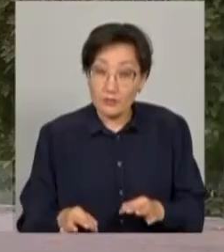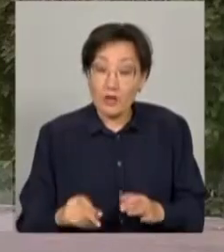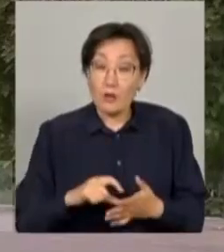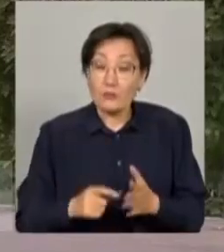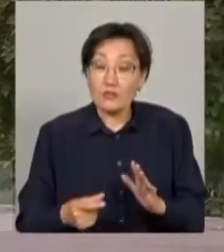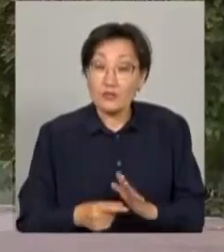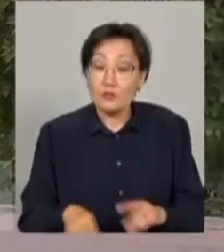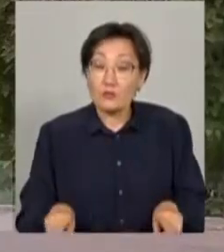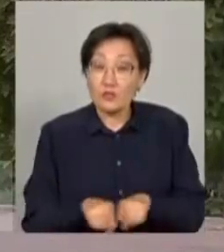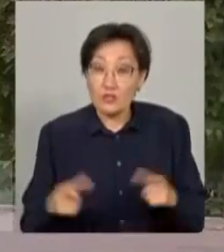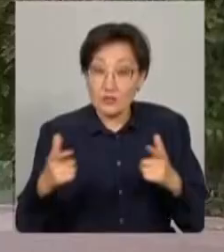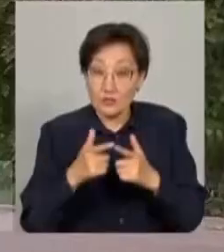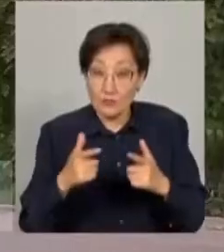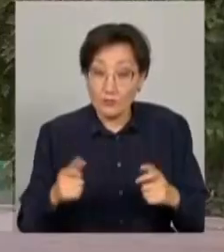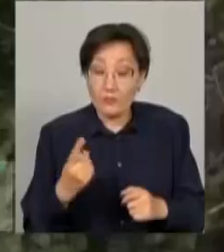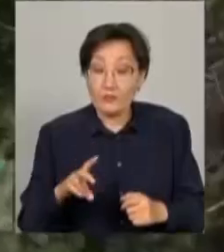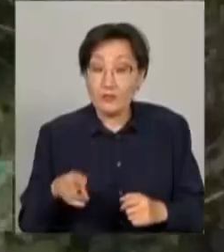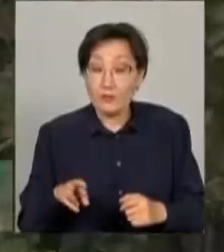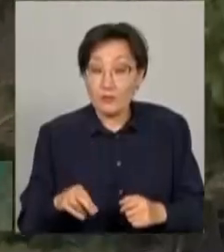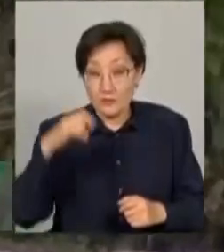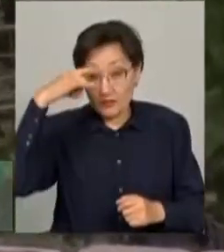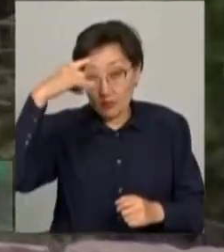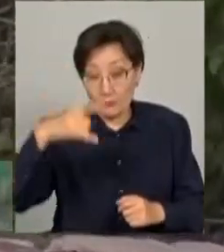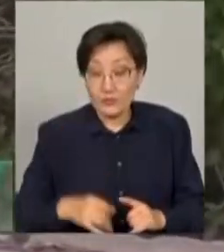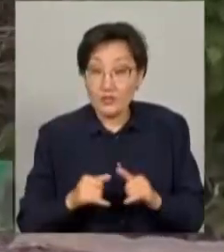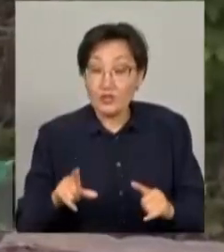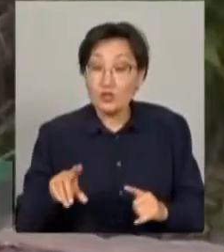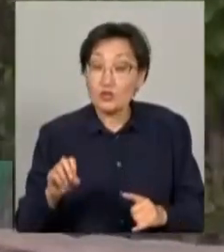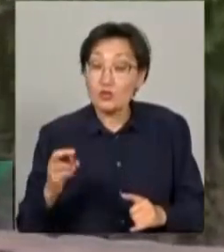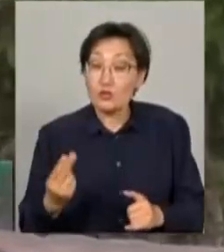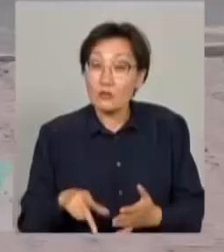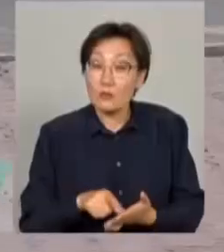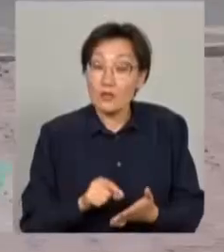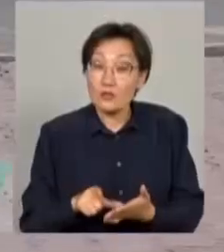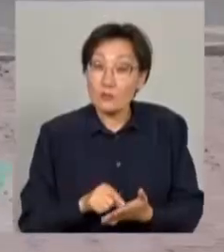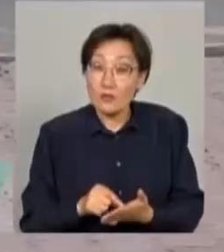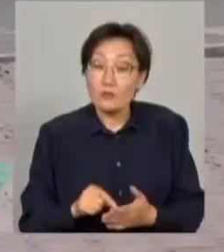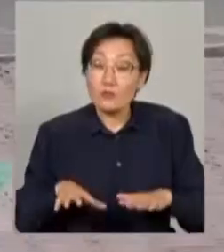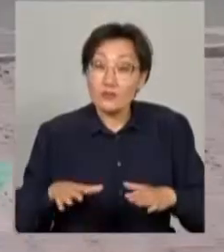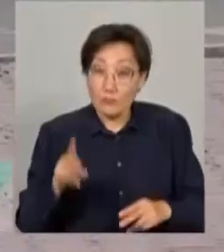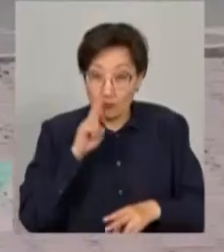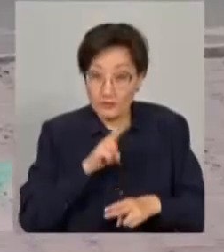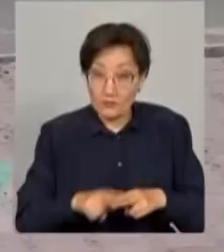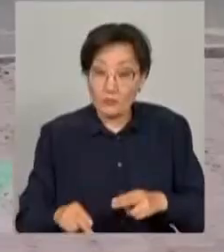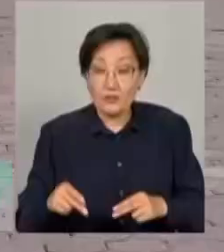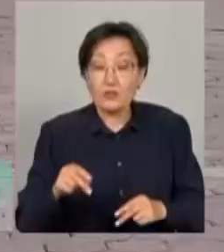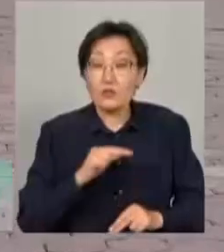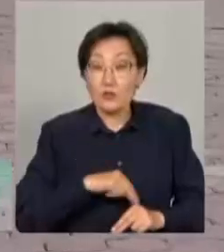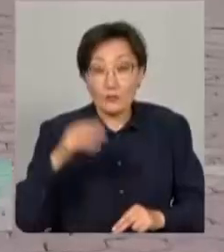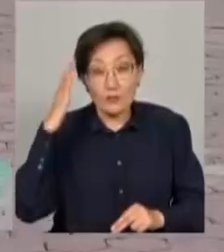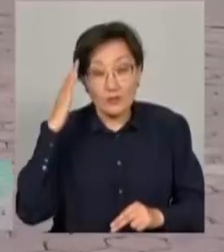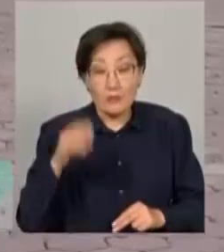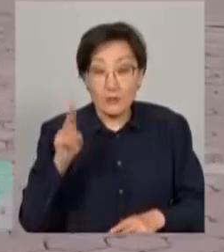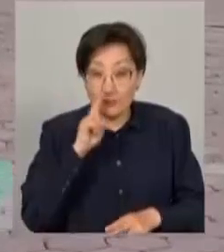кабине также сообщили что с 1 июля в Казахстане увеличат соцвыплаты это пособие по случаям утраты трудоспособности